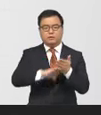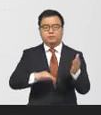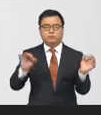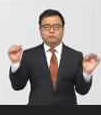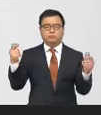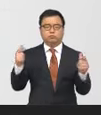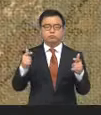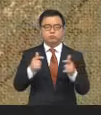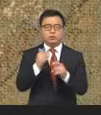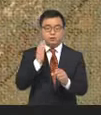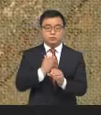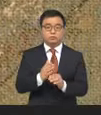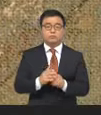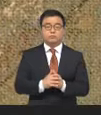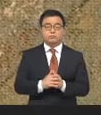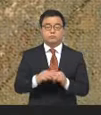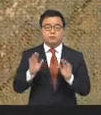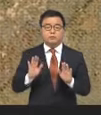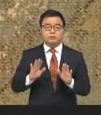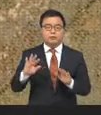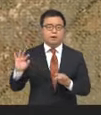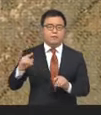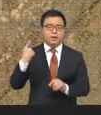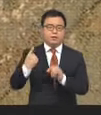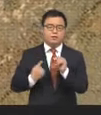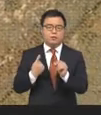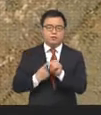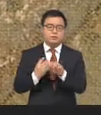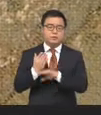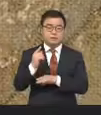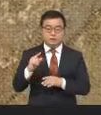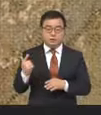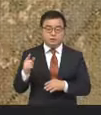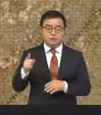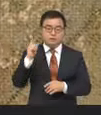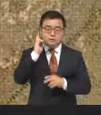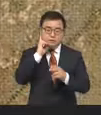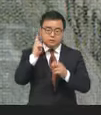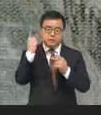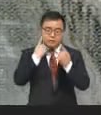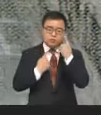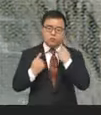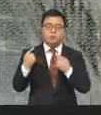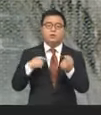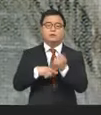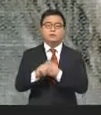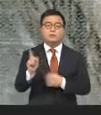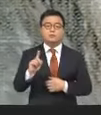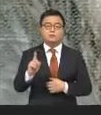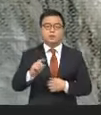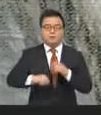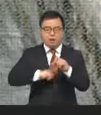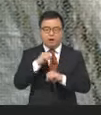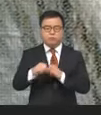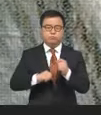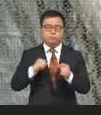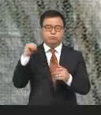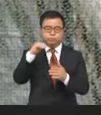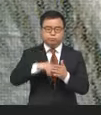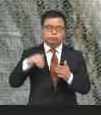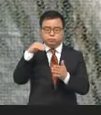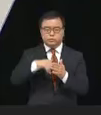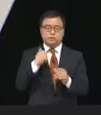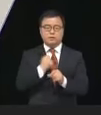없는 상태입니다. 채 100년도 안돼 이렇게까지 심각하게 훼손이 된건 마구잡이식으로 설치된 공조시설